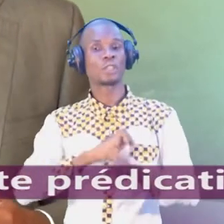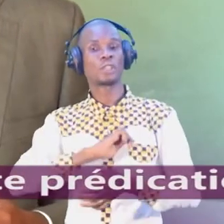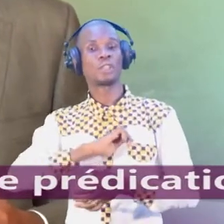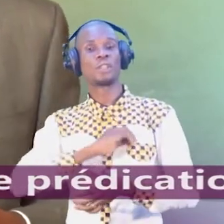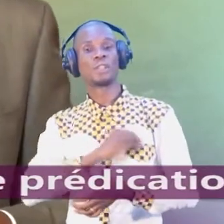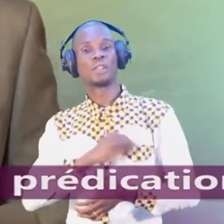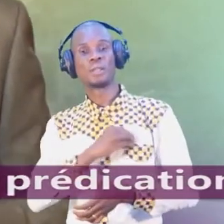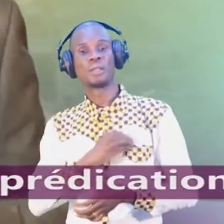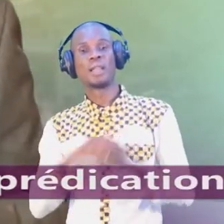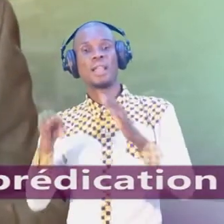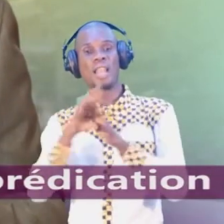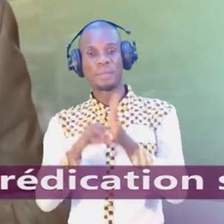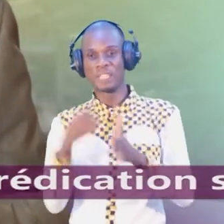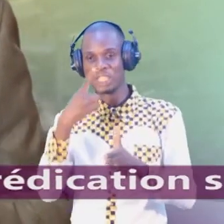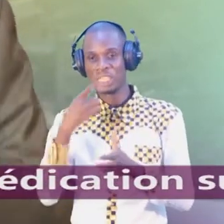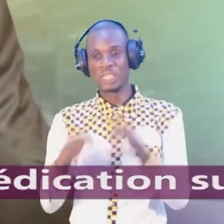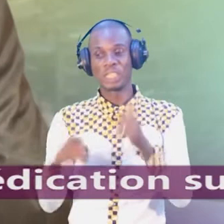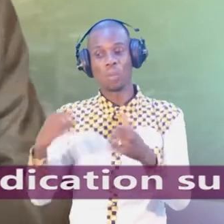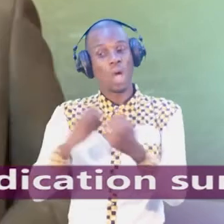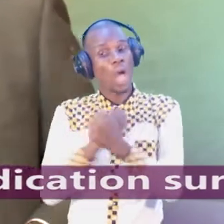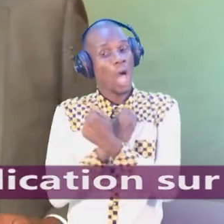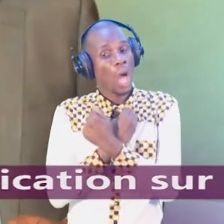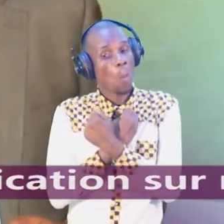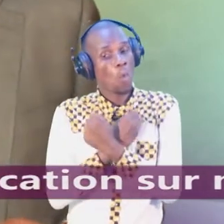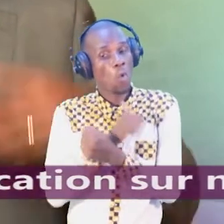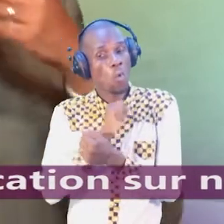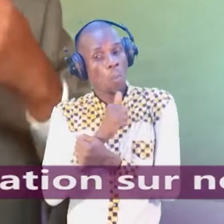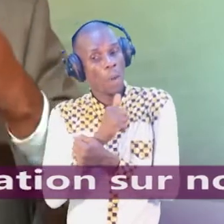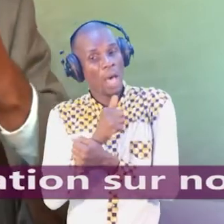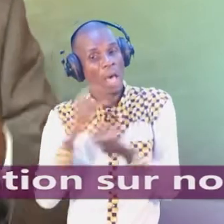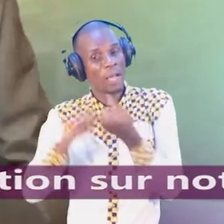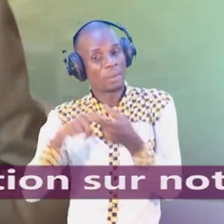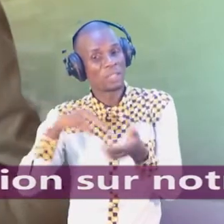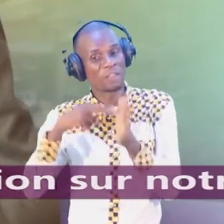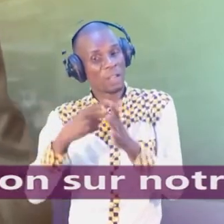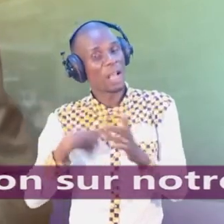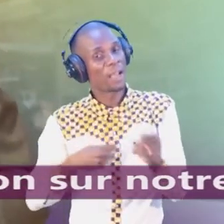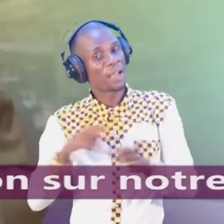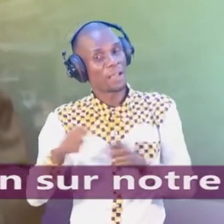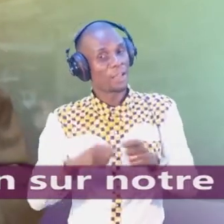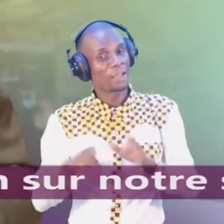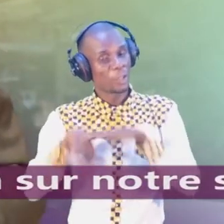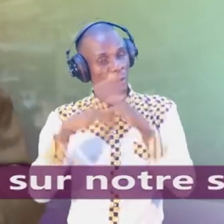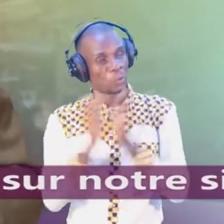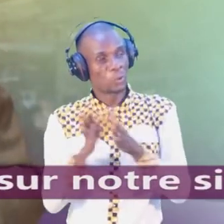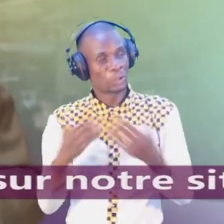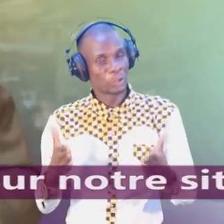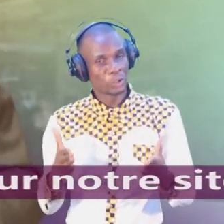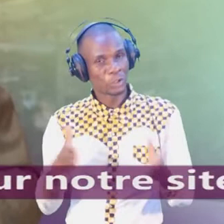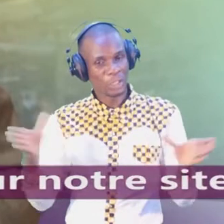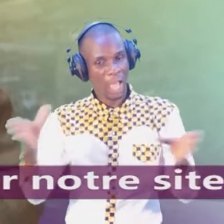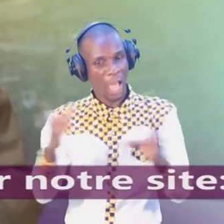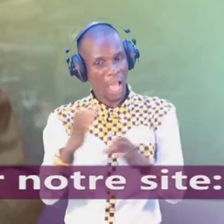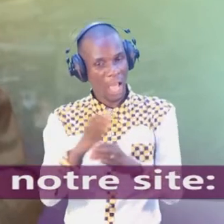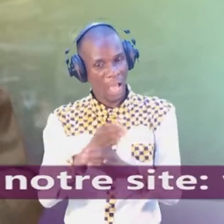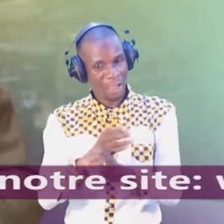atako kokanisela moninga mabe ezali lisumu mpe biblia ezali koloba ete soki moto ayini